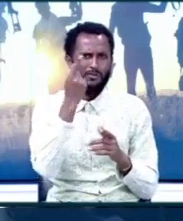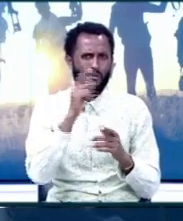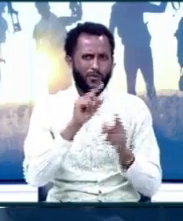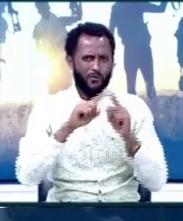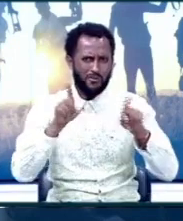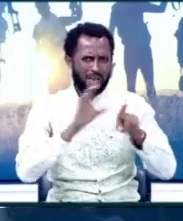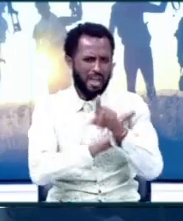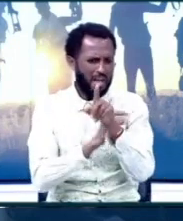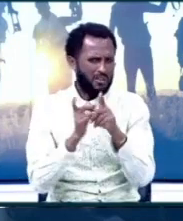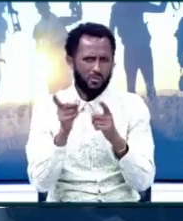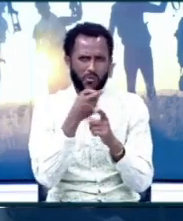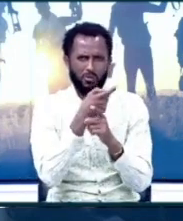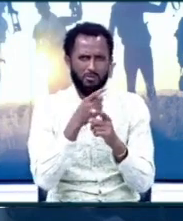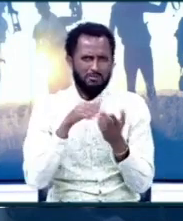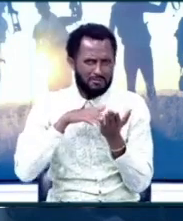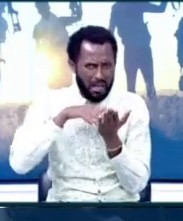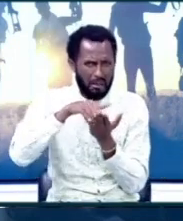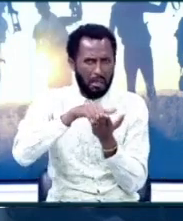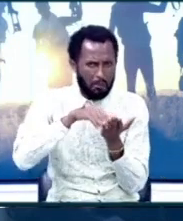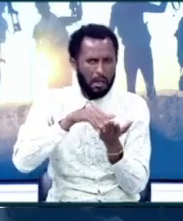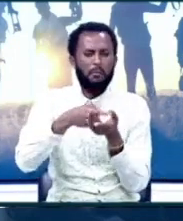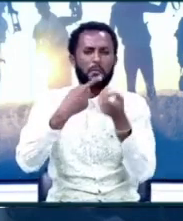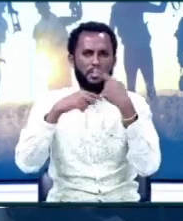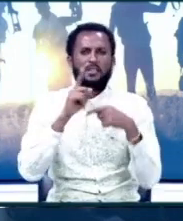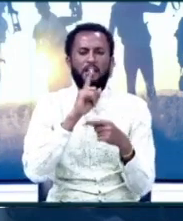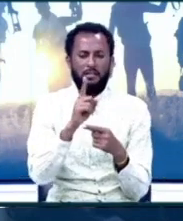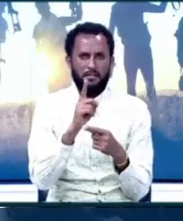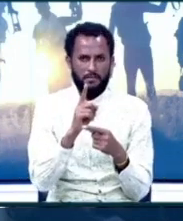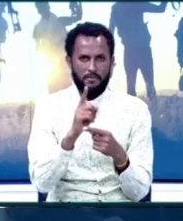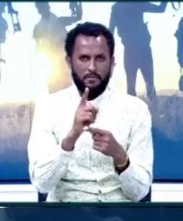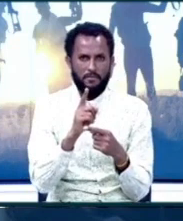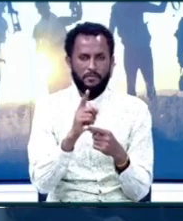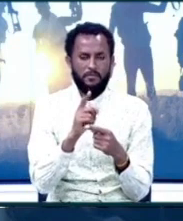ይኹን ክሳብ ሕጂ እናደኸምና መፂና